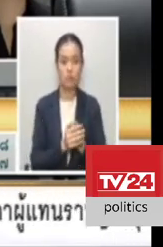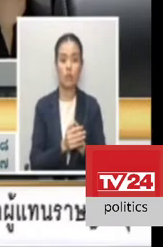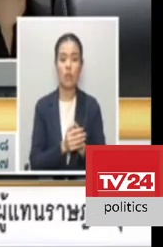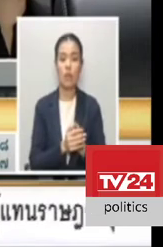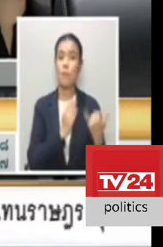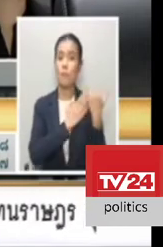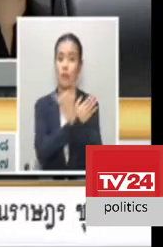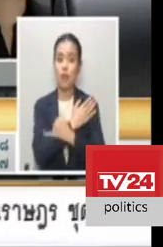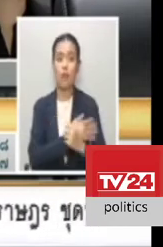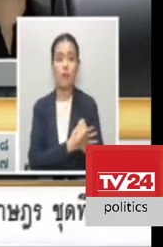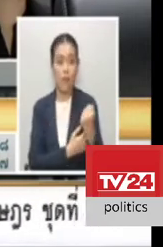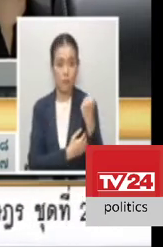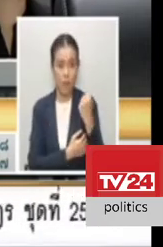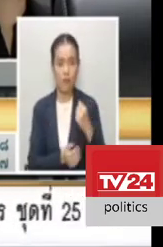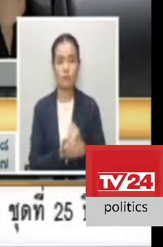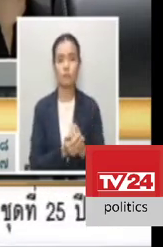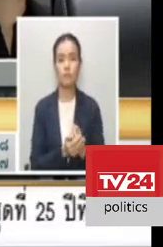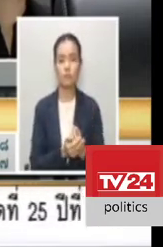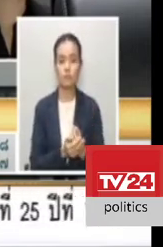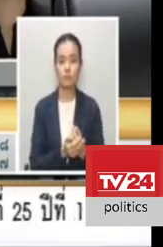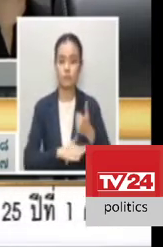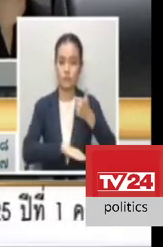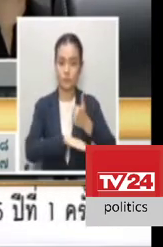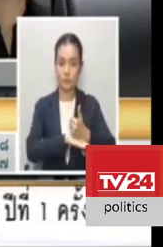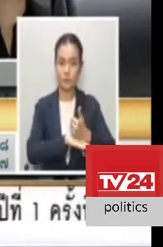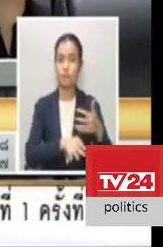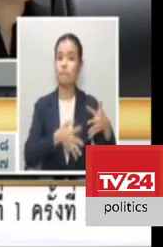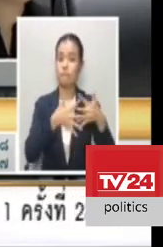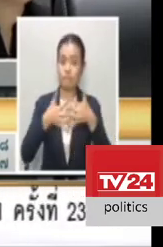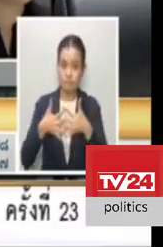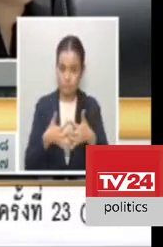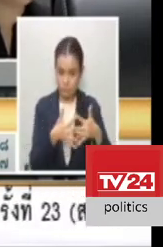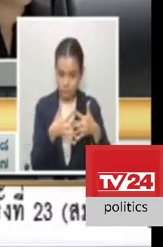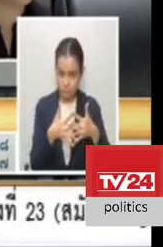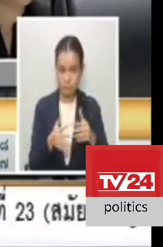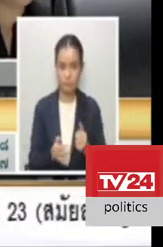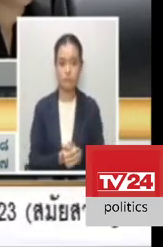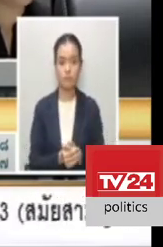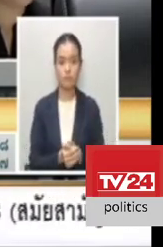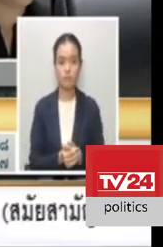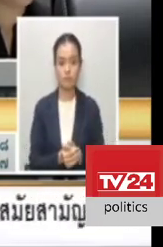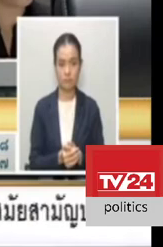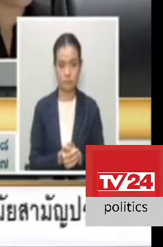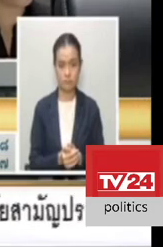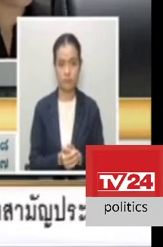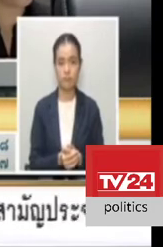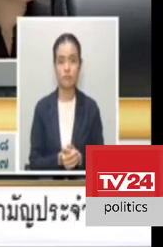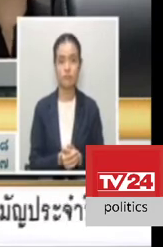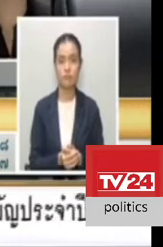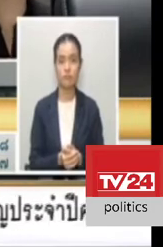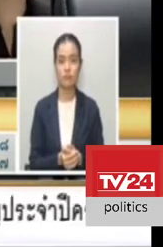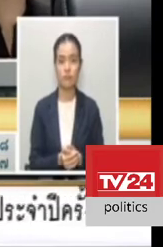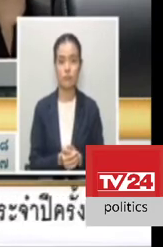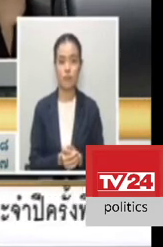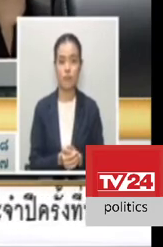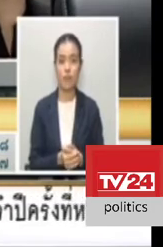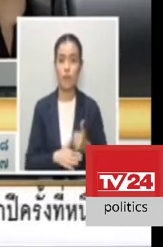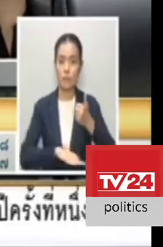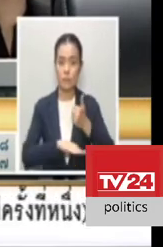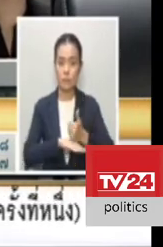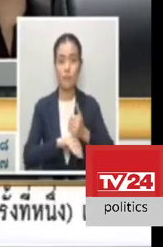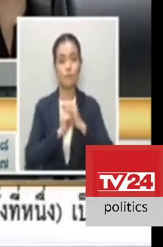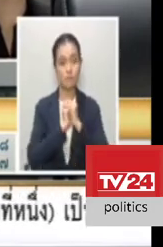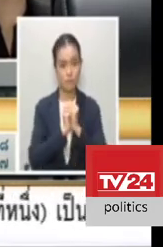ายประเทศเช่นประธานาธิบดีโดนัลด์ทรัมป์ของสหรัฐอเมริกาประธานาธิบดีสีจิ้นผิงของ